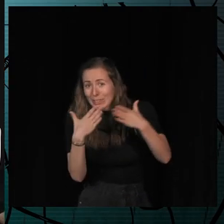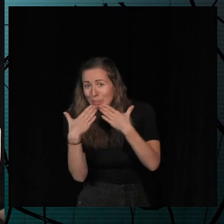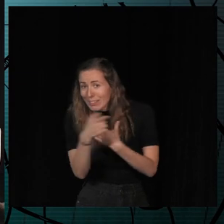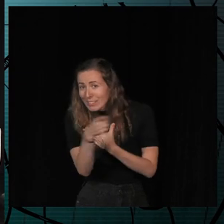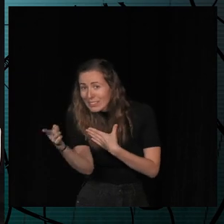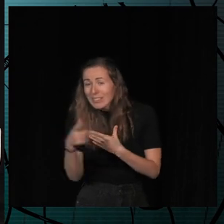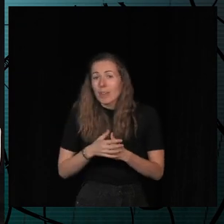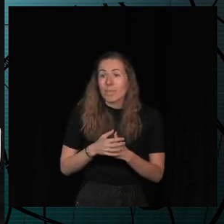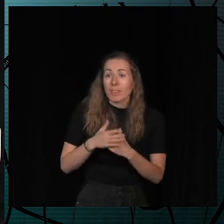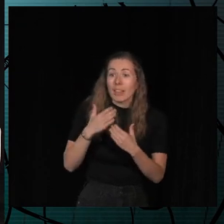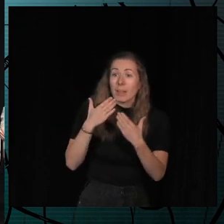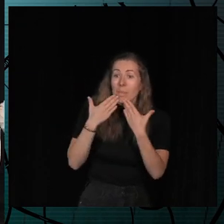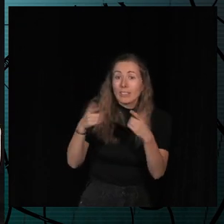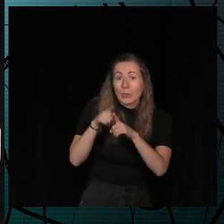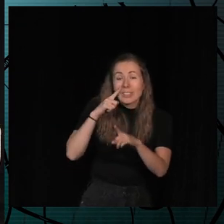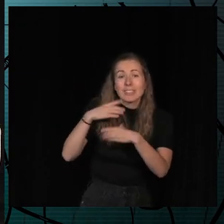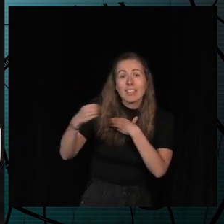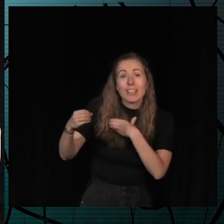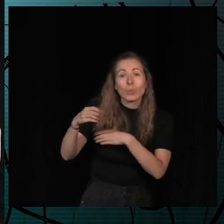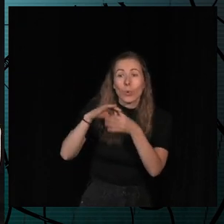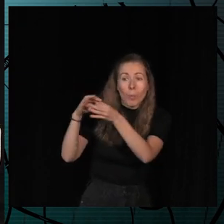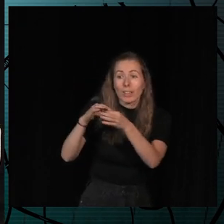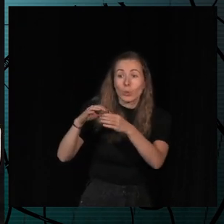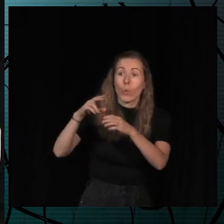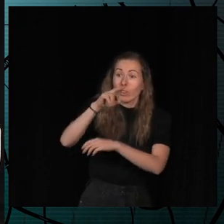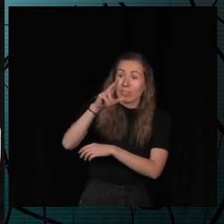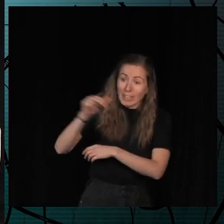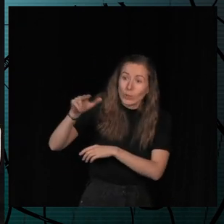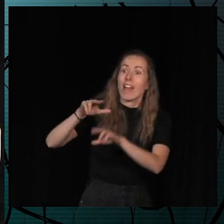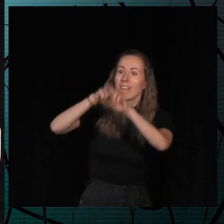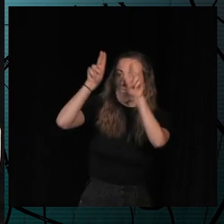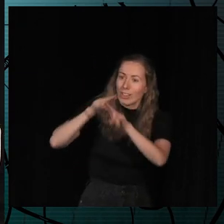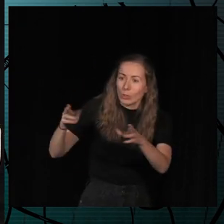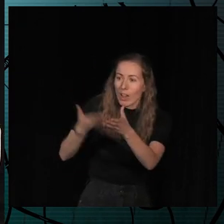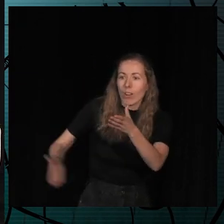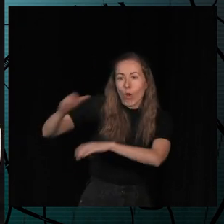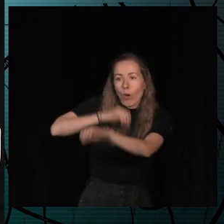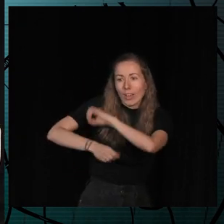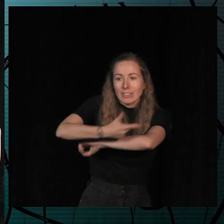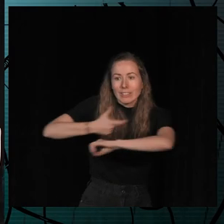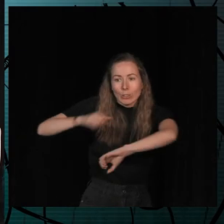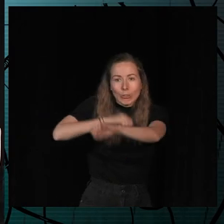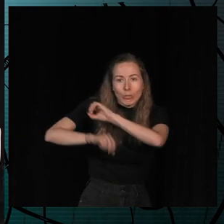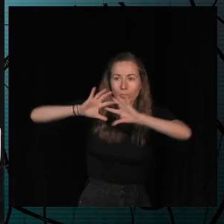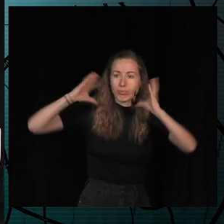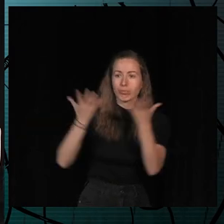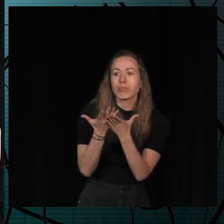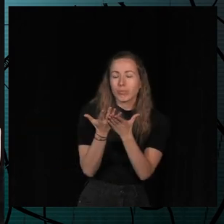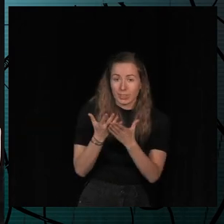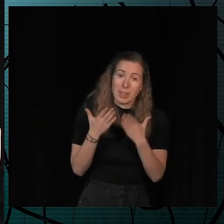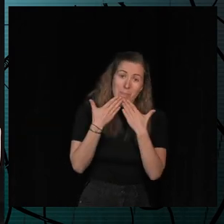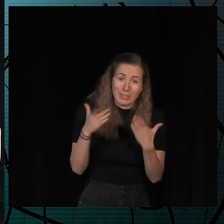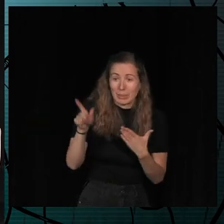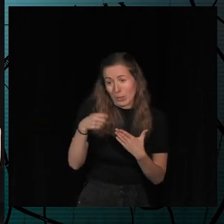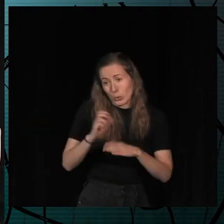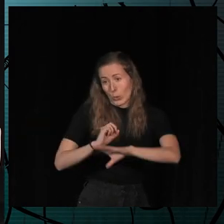de de la délégation à la coopération nationale et internationale qui nous font toute la logistique pour ces matinées d'études et merci